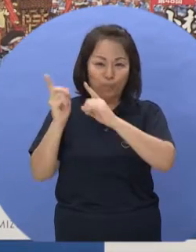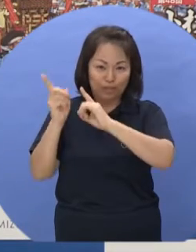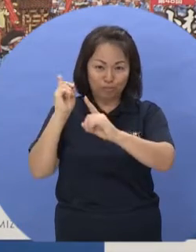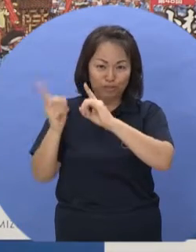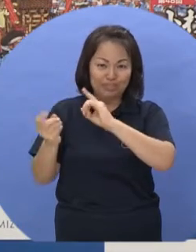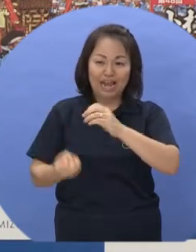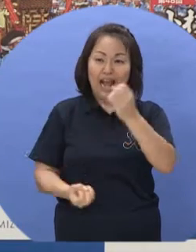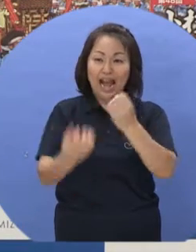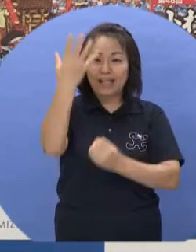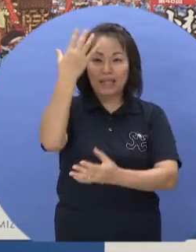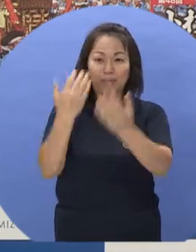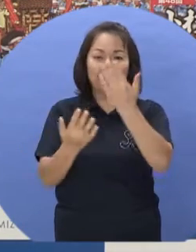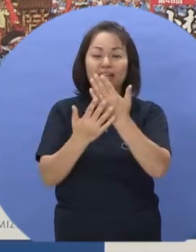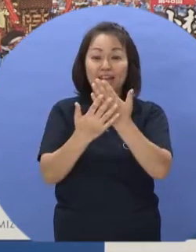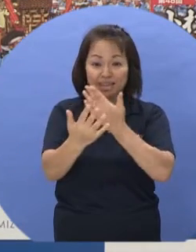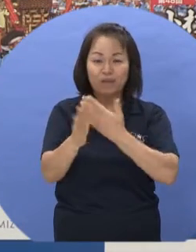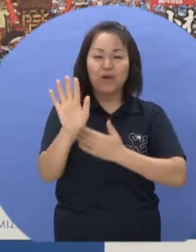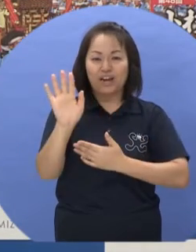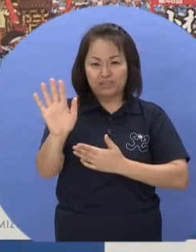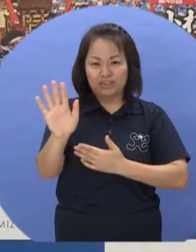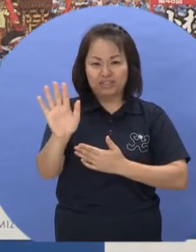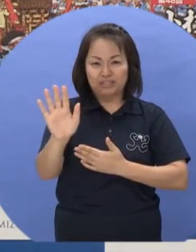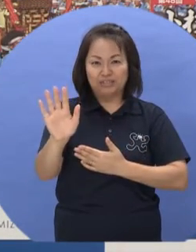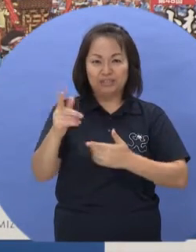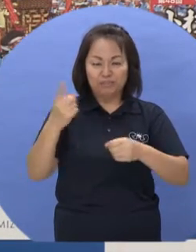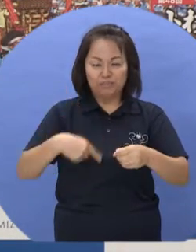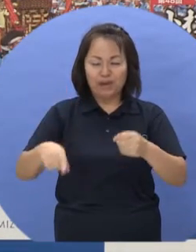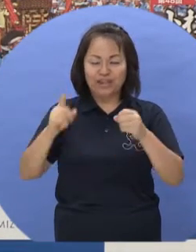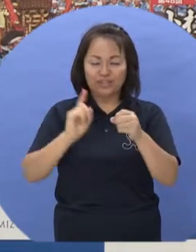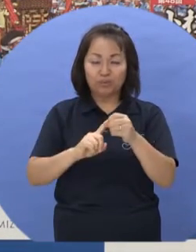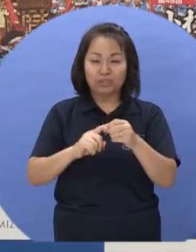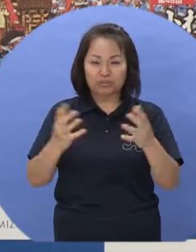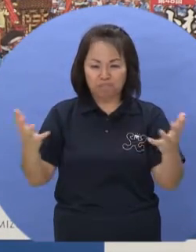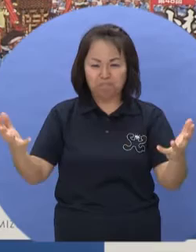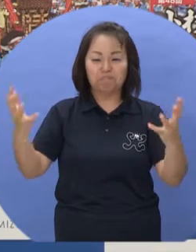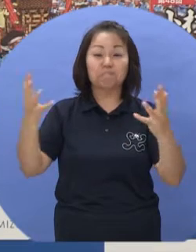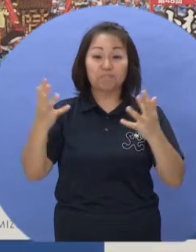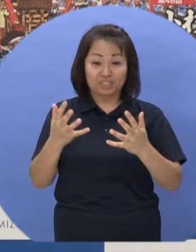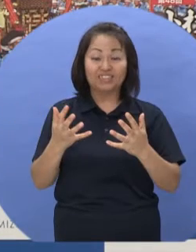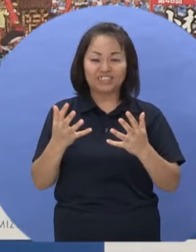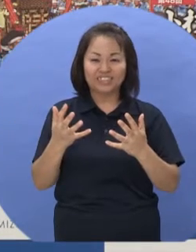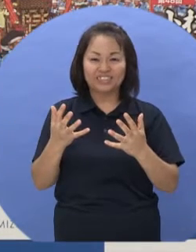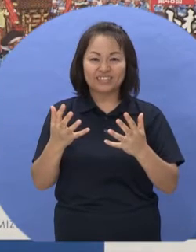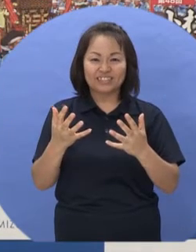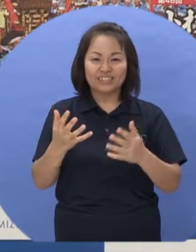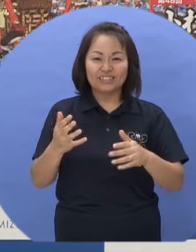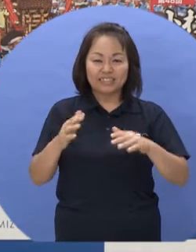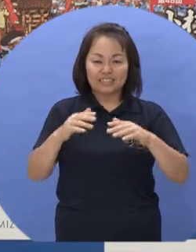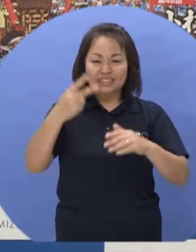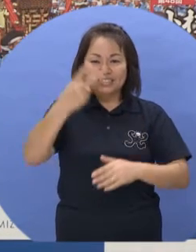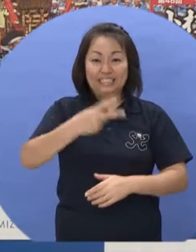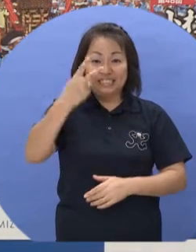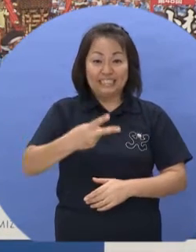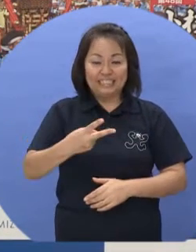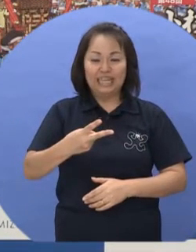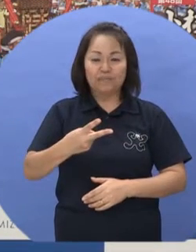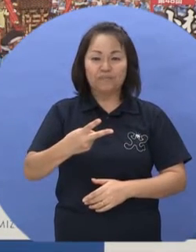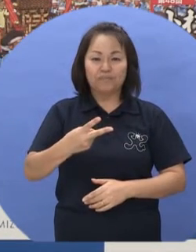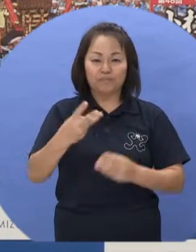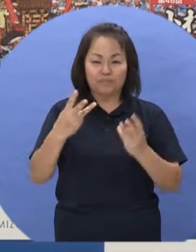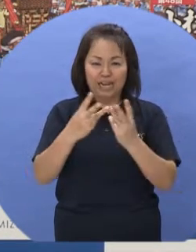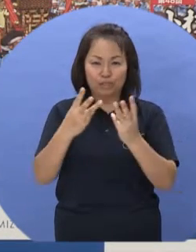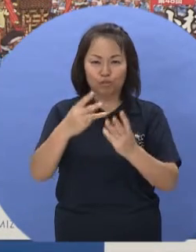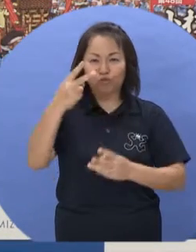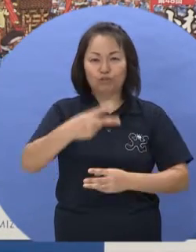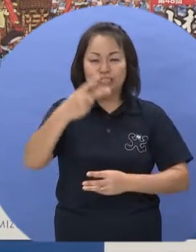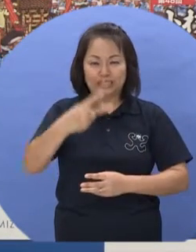毎年ですね、たくさんの方に来ていただいておりまして、例年です、例年2000発ですね、約2000発の花火が